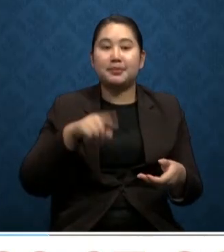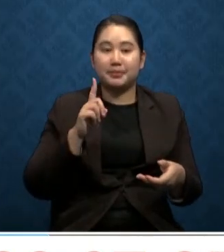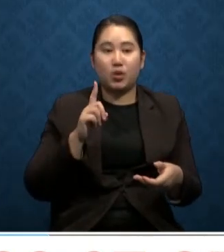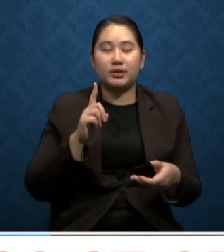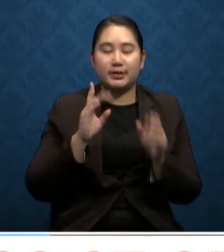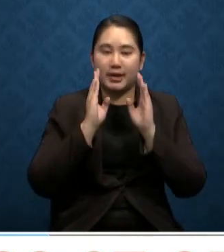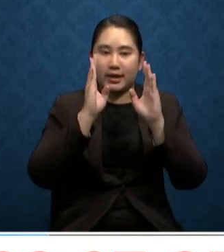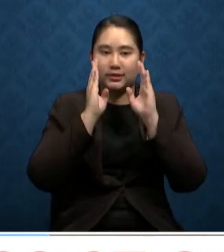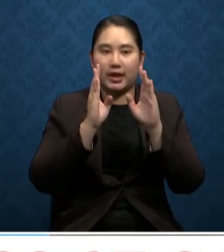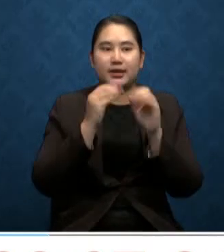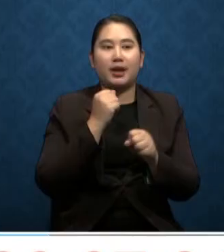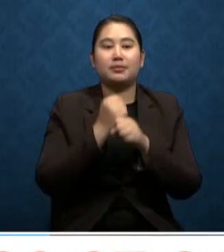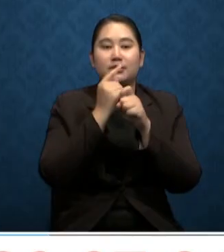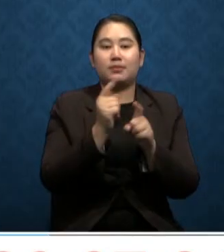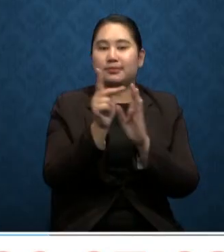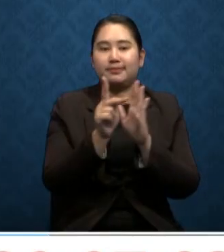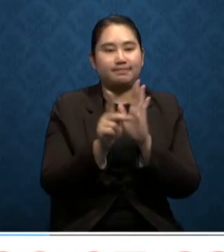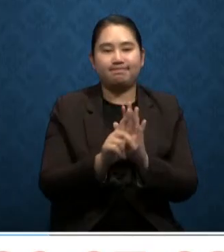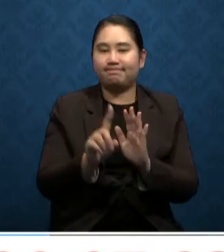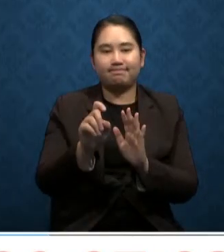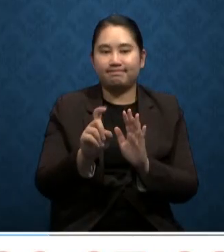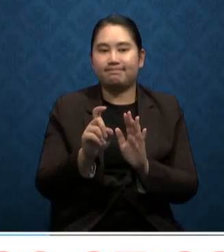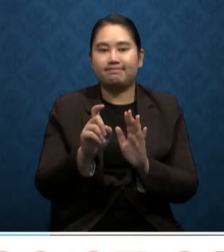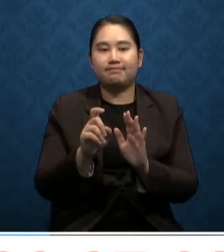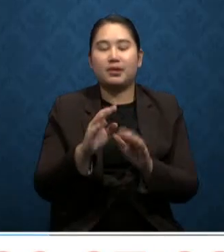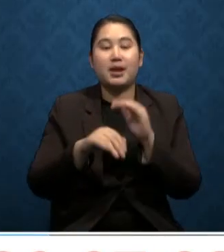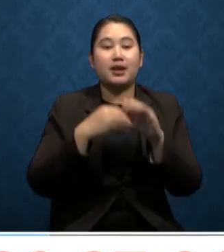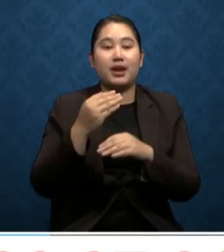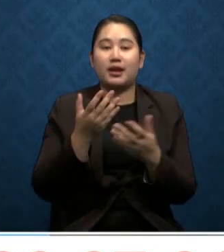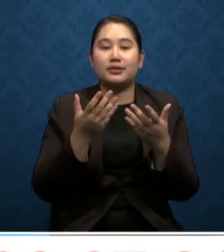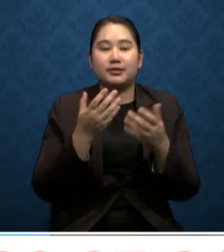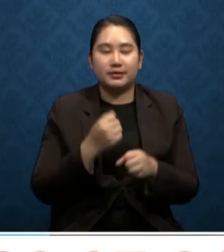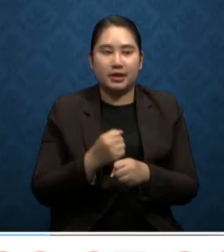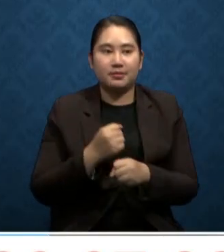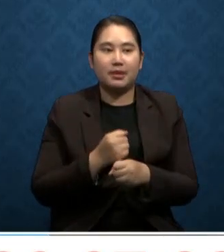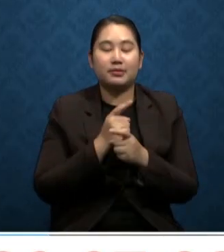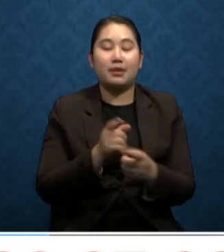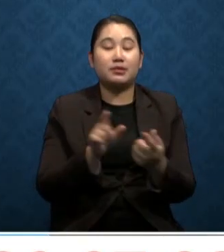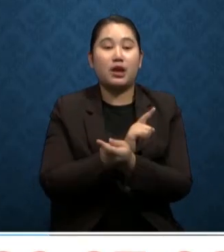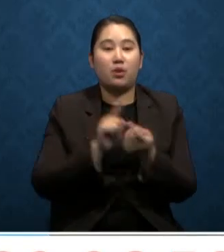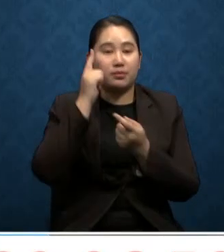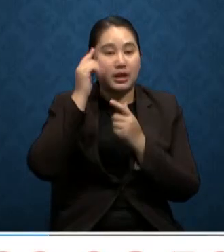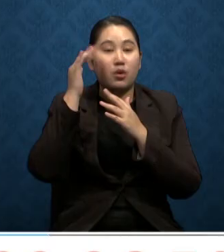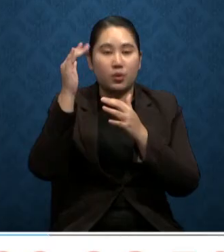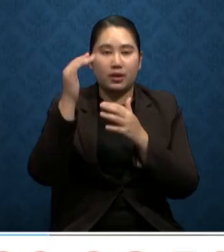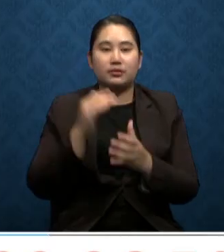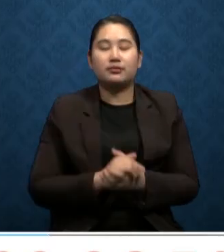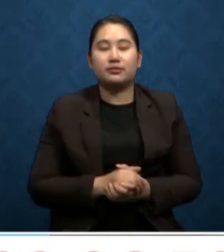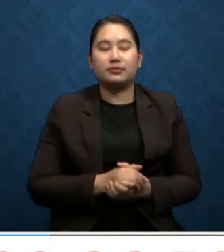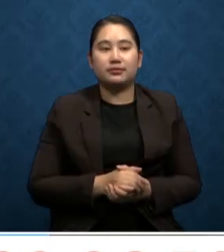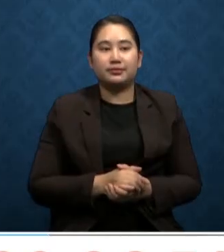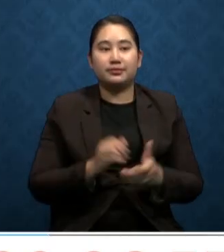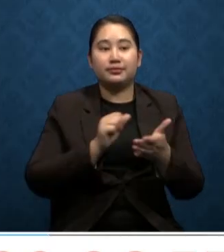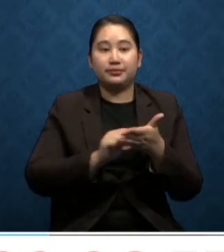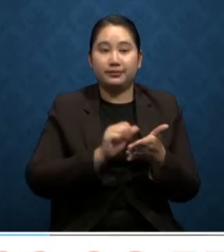เจตนารมณ์ของกฎหมายหรือตามทิศทางการพัฒนาประเทศตามที่สังคมได้คาดหวังการแก้